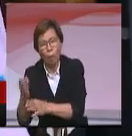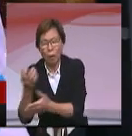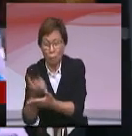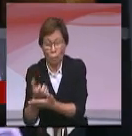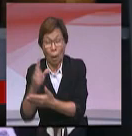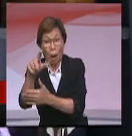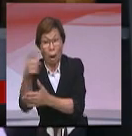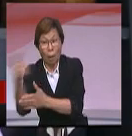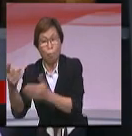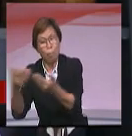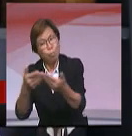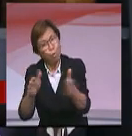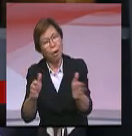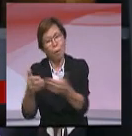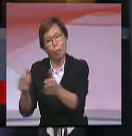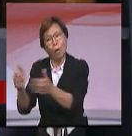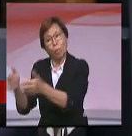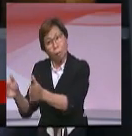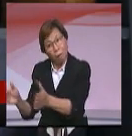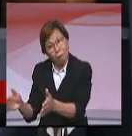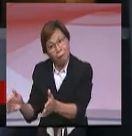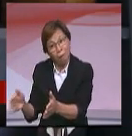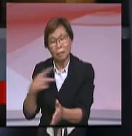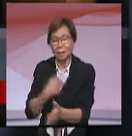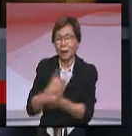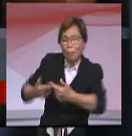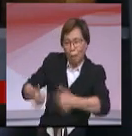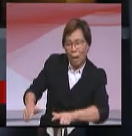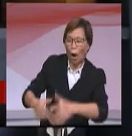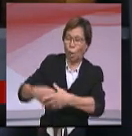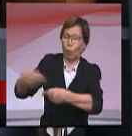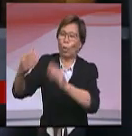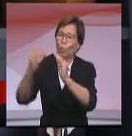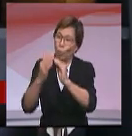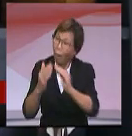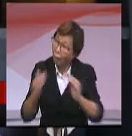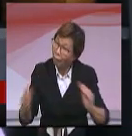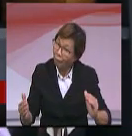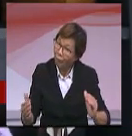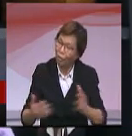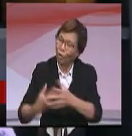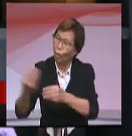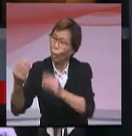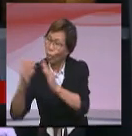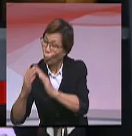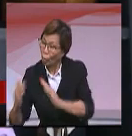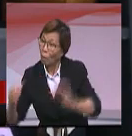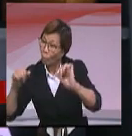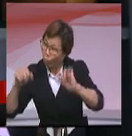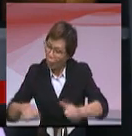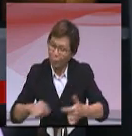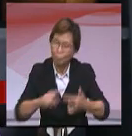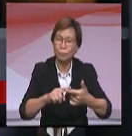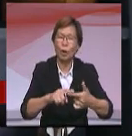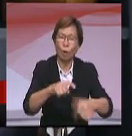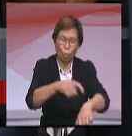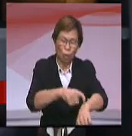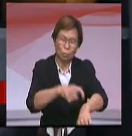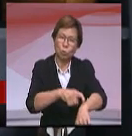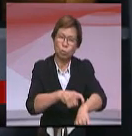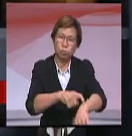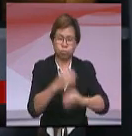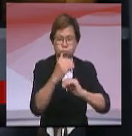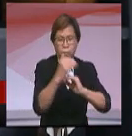ekonomi yang lain juga dibuka. Kita dibenarkan keluar rumah dan sebagainya. Walaupun